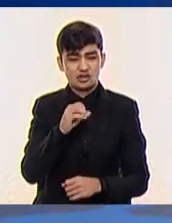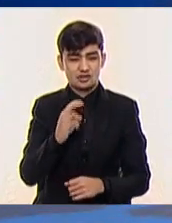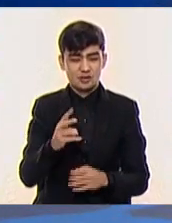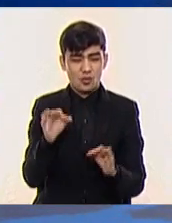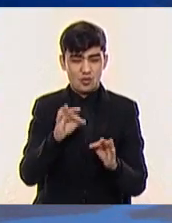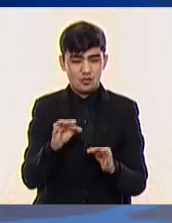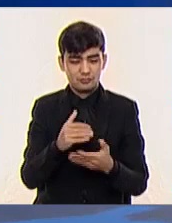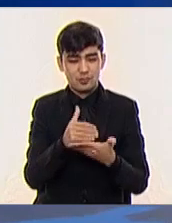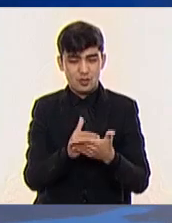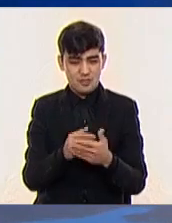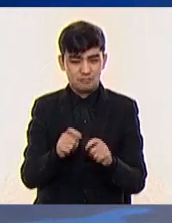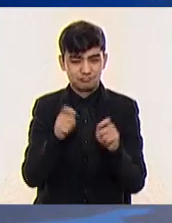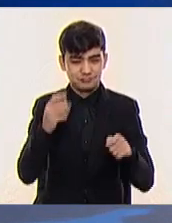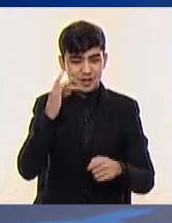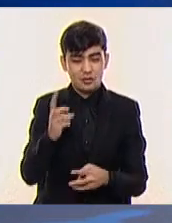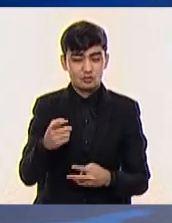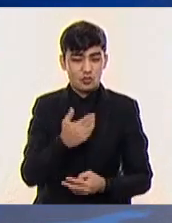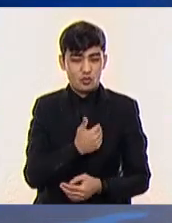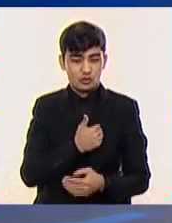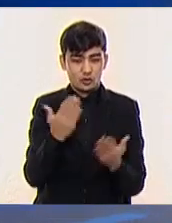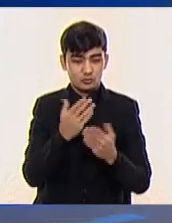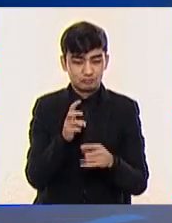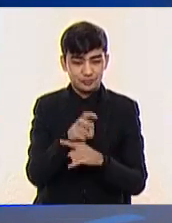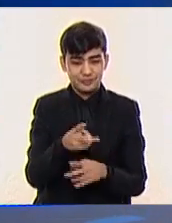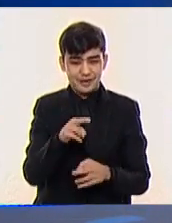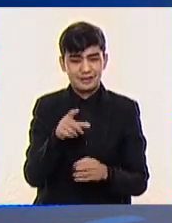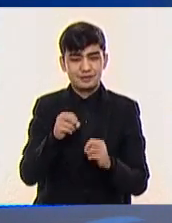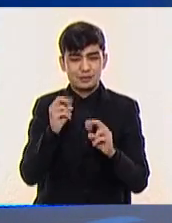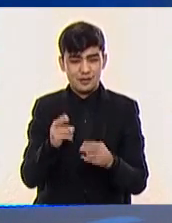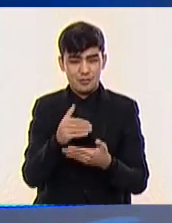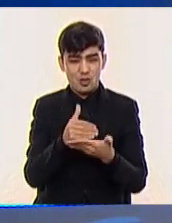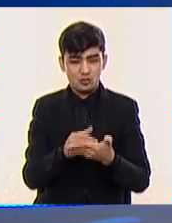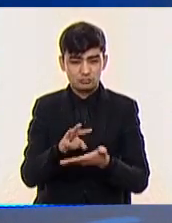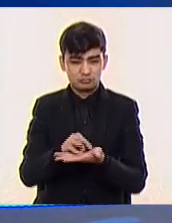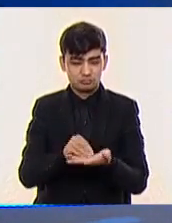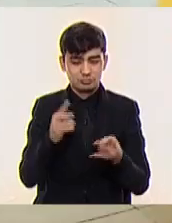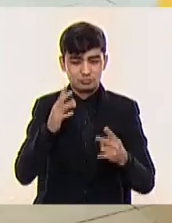значит, чтобы попасть в кинозал, придется скачать на смартфон специальное приложение.